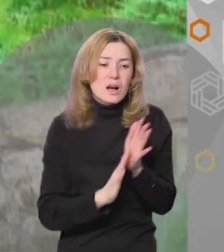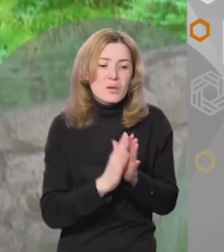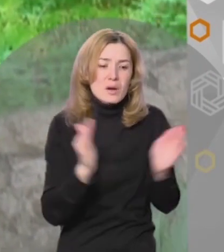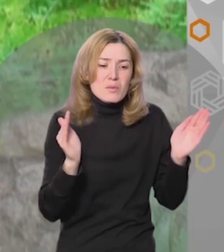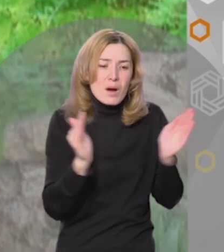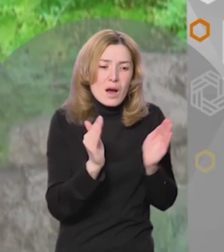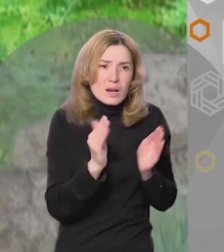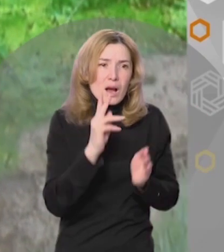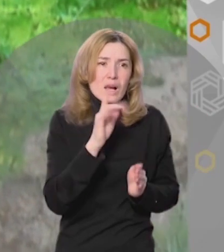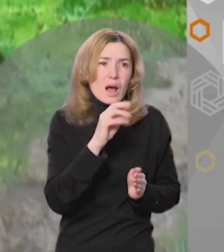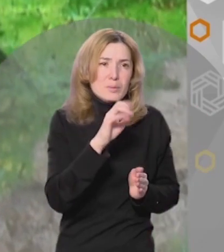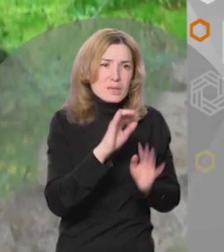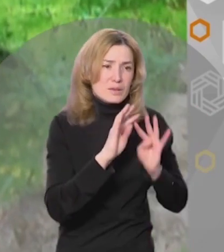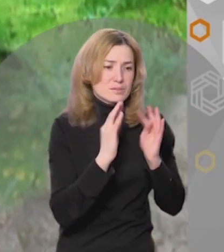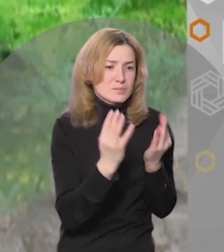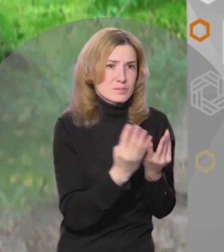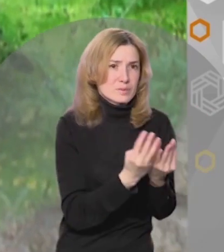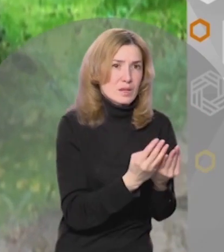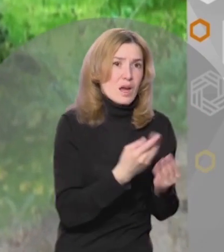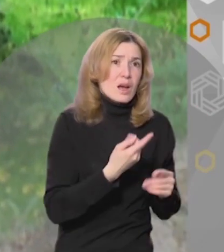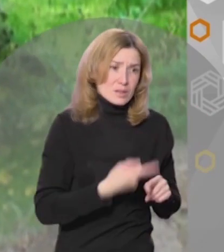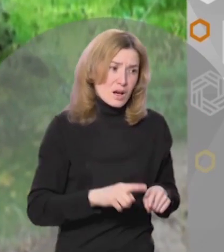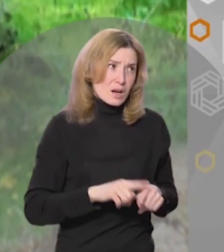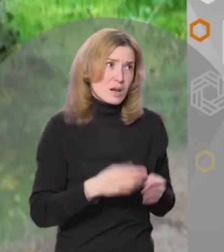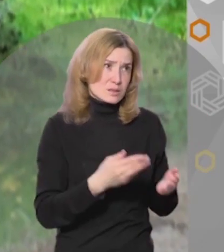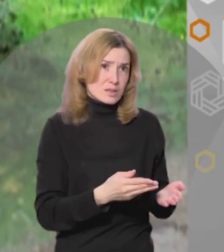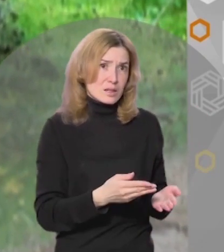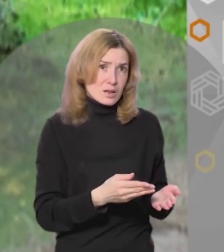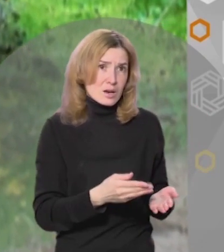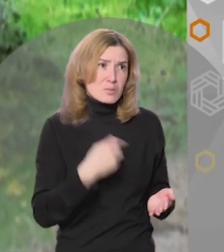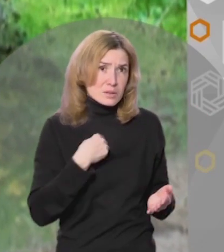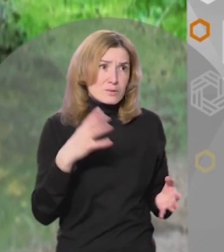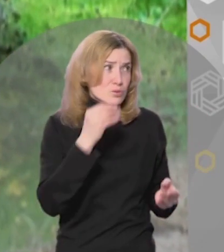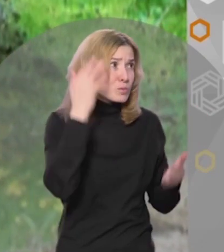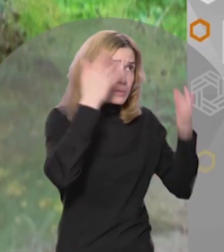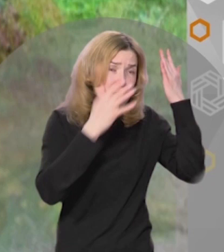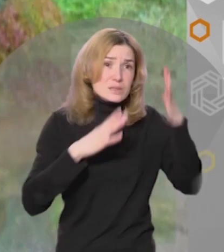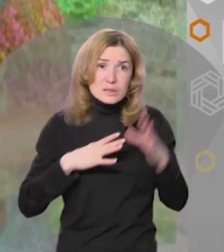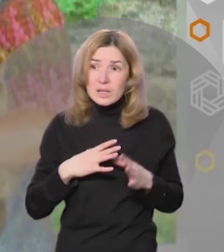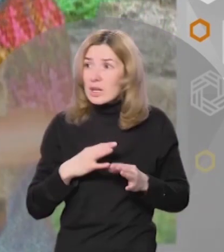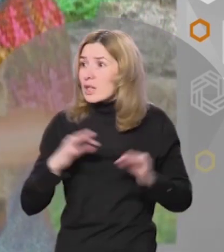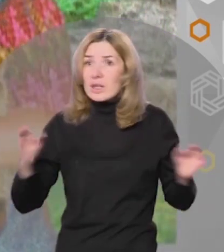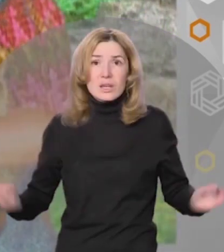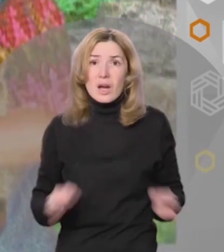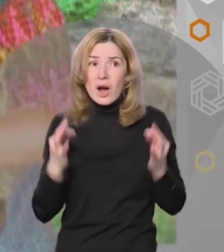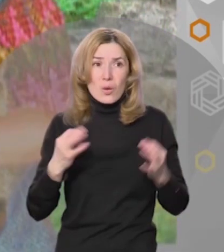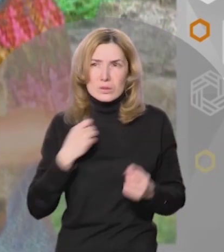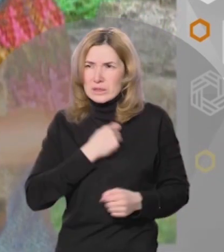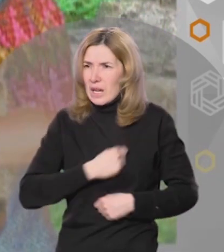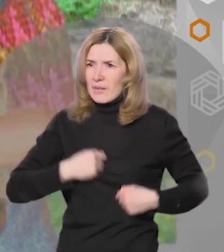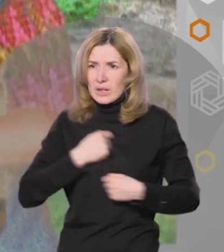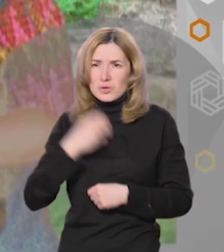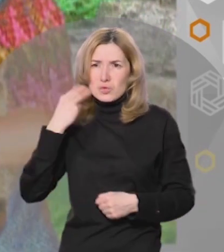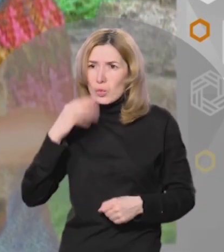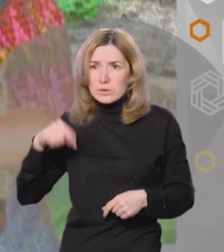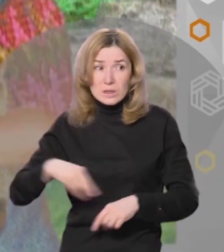маленький островок крапивы. Так это все мне приснилось? И никакой крапивной